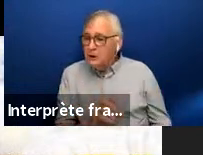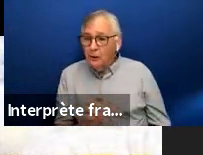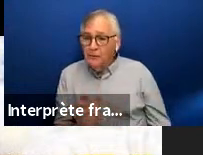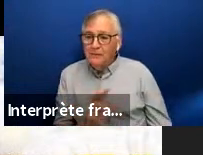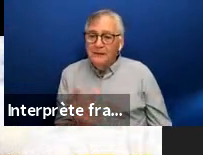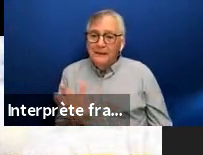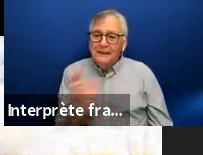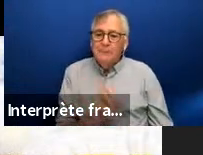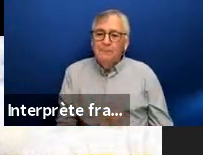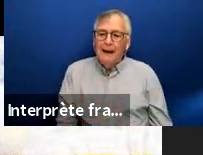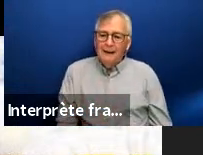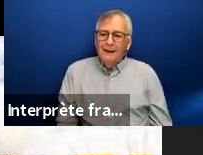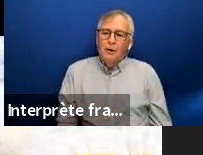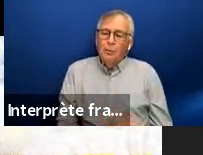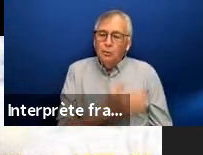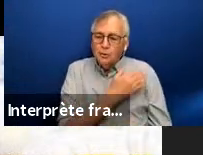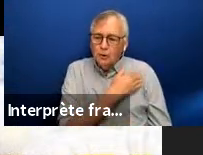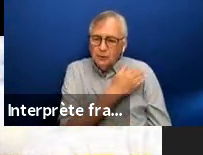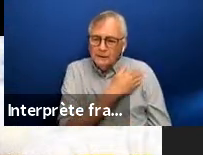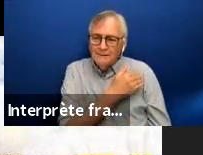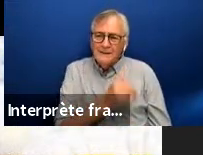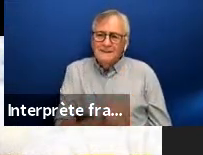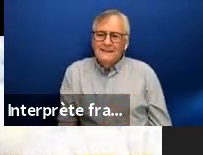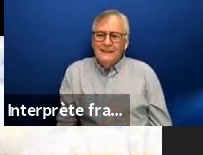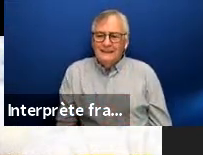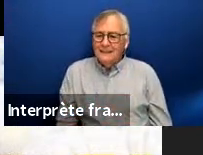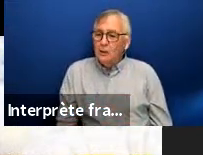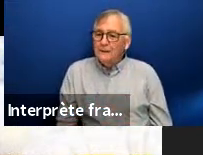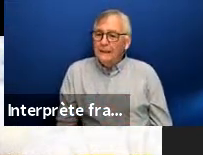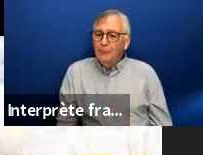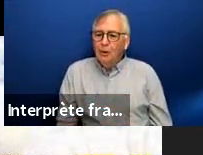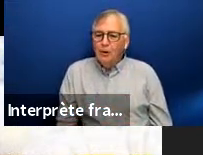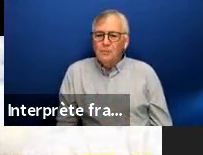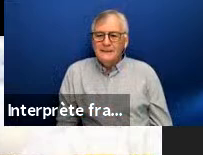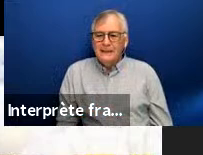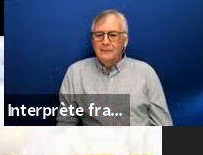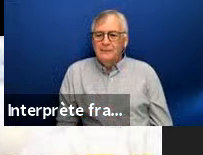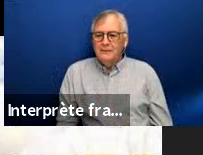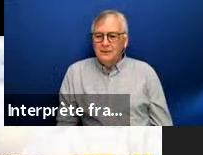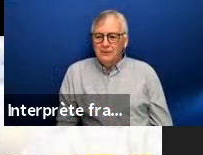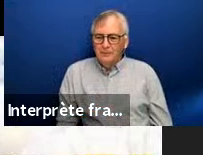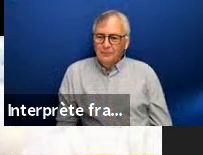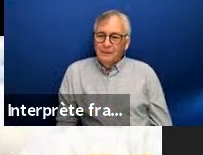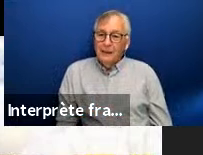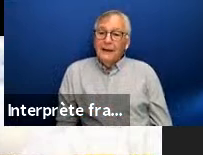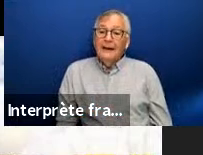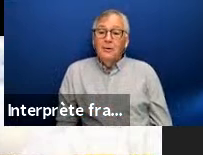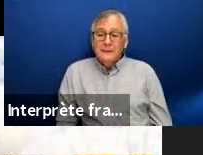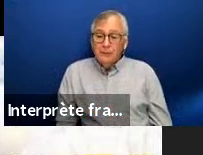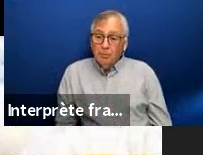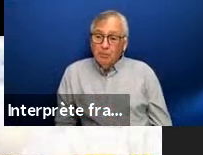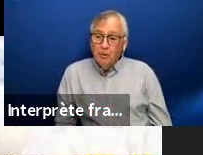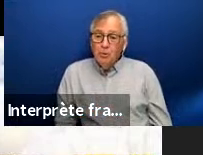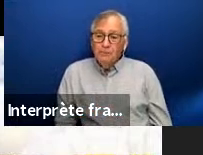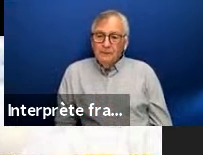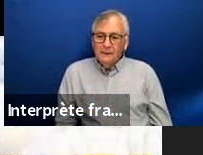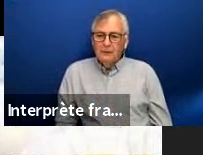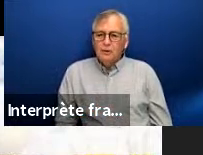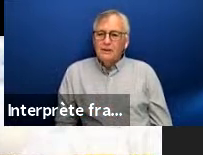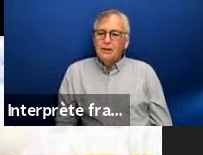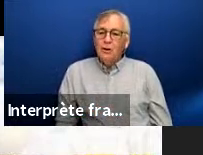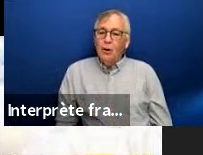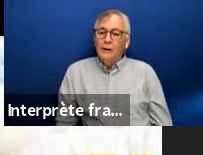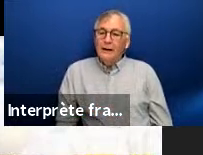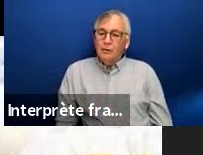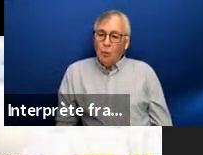sont obligés de vérifier qui parle ou se visualiser. Tandis qu'une table ronde, ça évite ça. Et aussi, de plus, ils